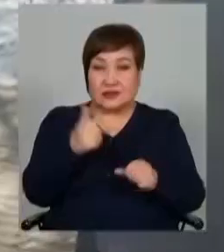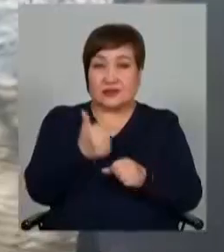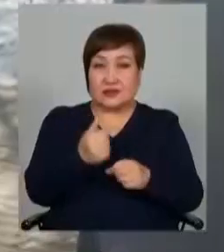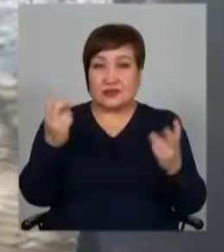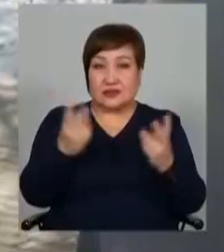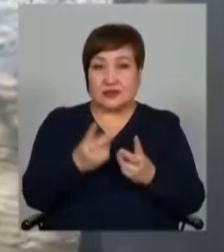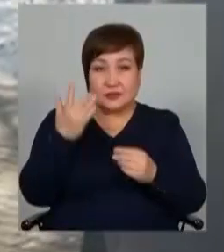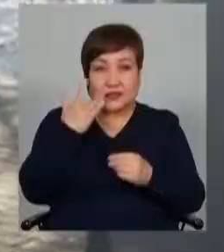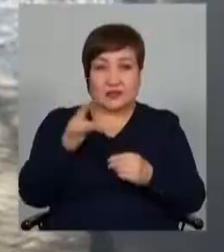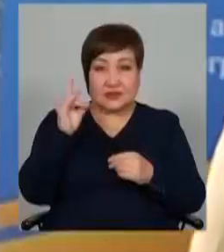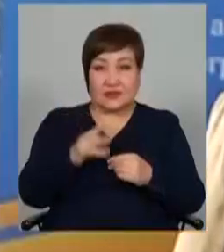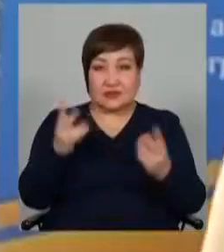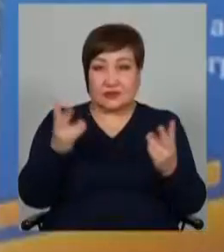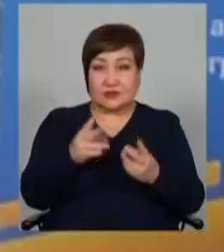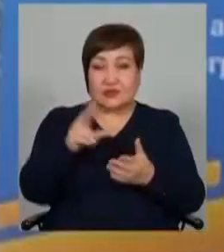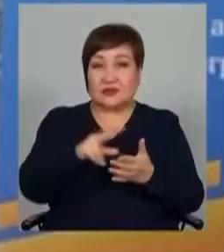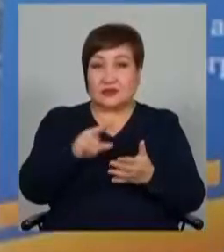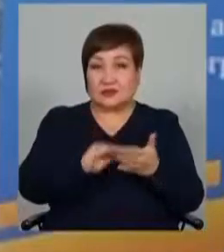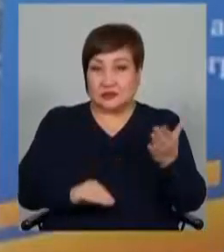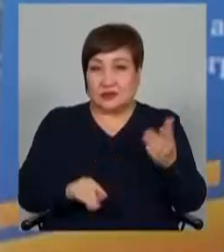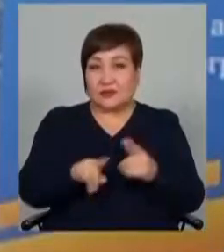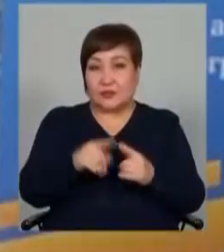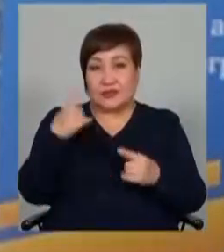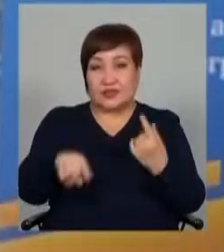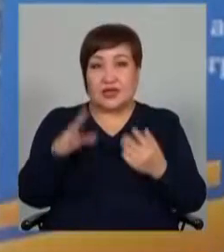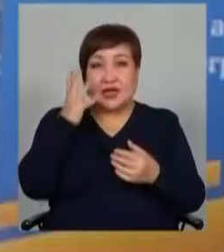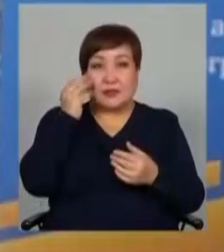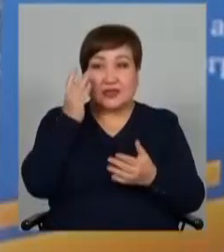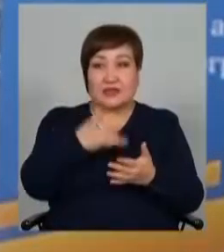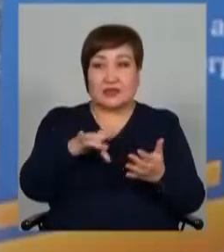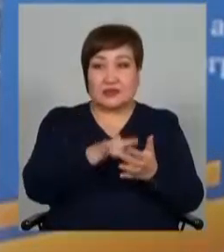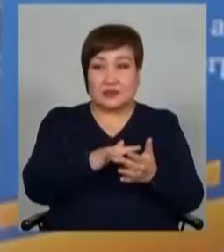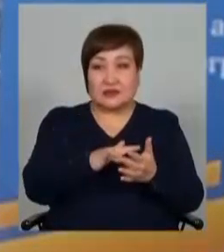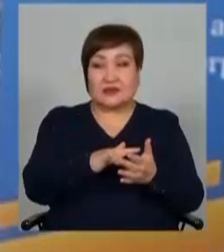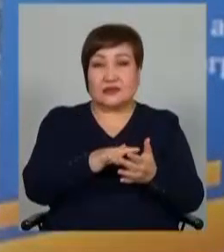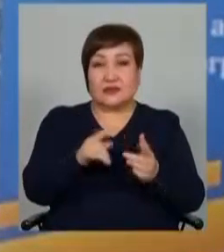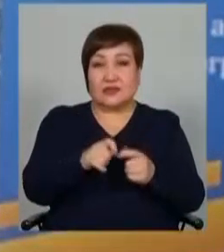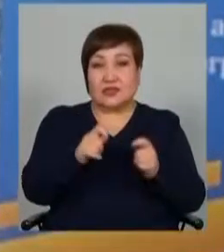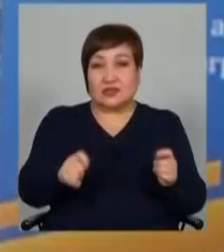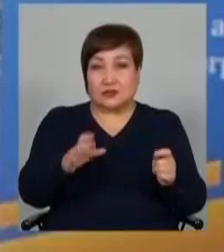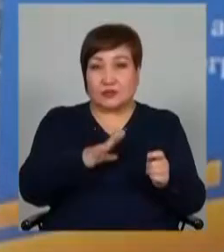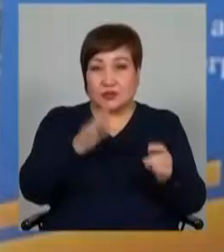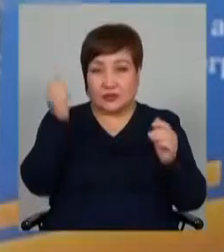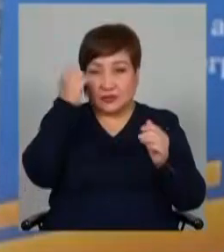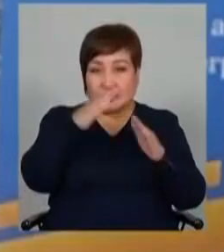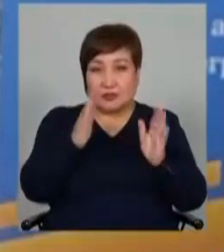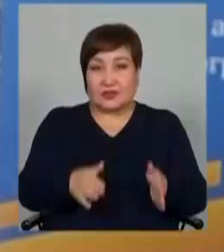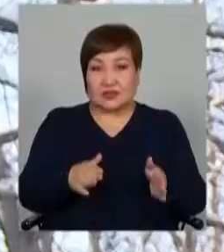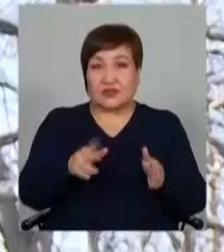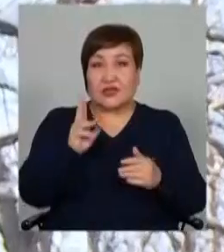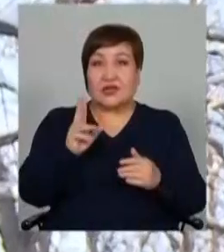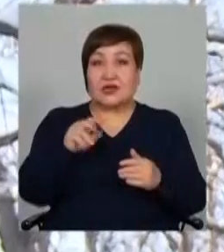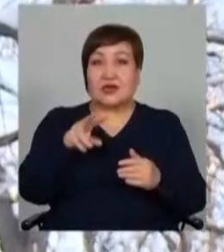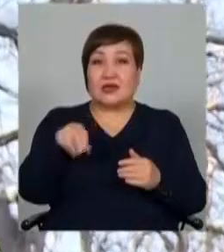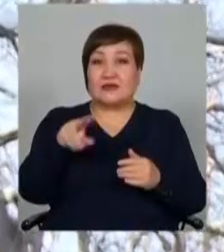Әрқашан да керек нәрсе. Басқа да Алматы қаласында ашаршылық құрбандарына мүсін ашқан болатынбыз. Және Шәмші Қалдаяқовқа Алматыда